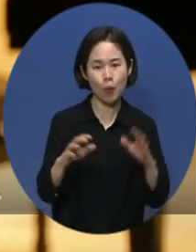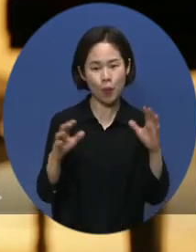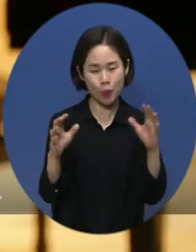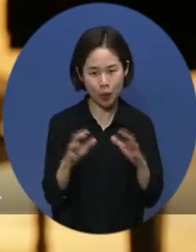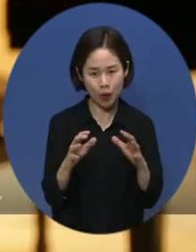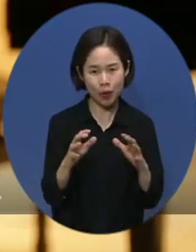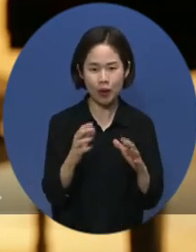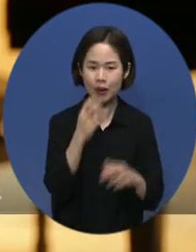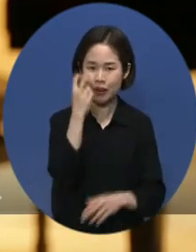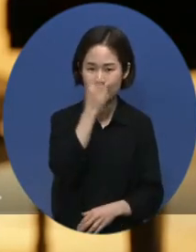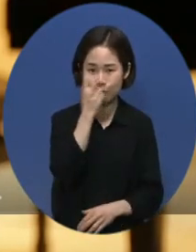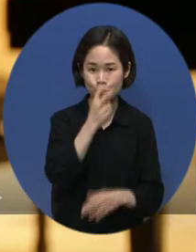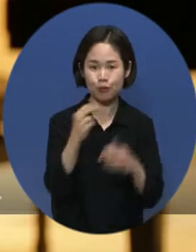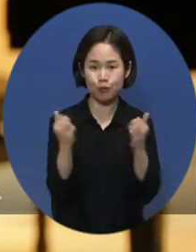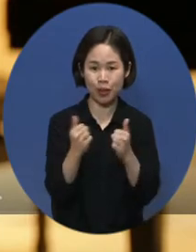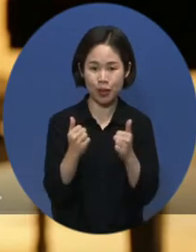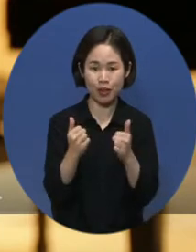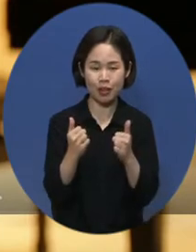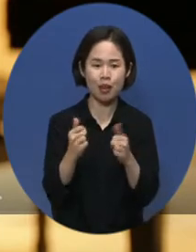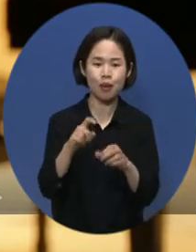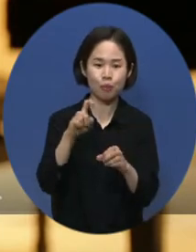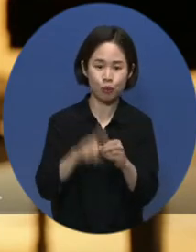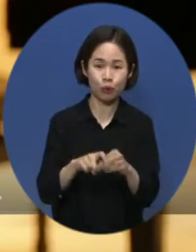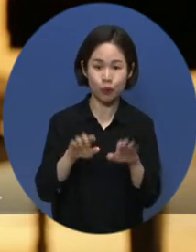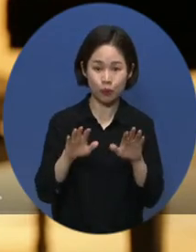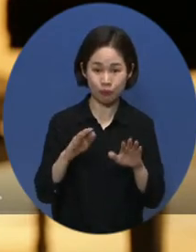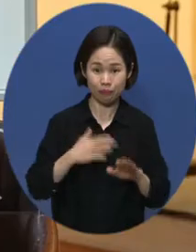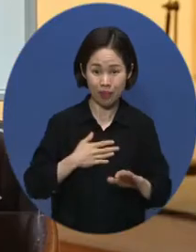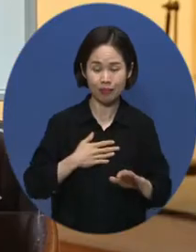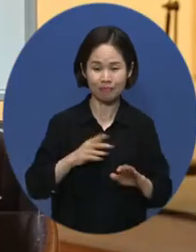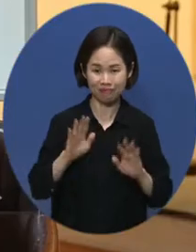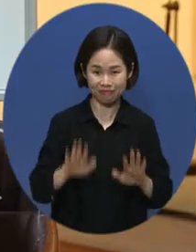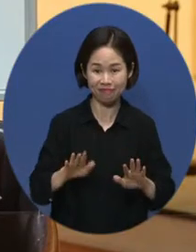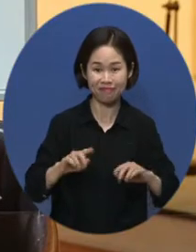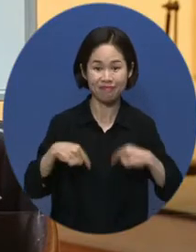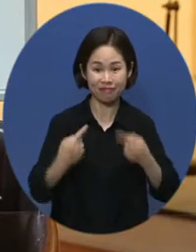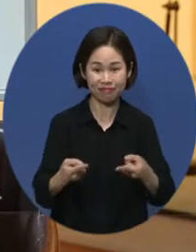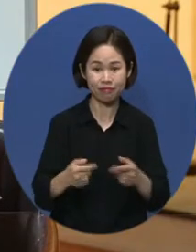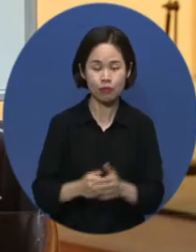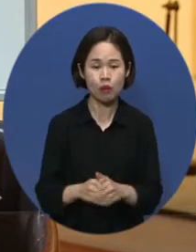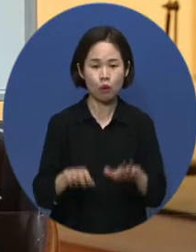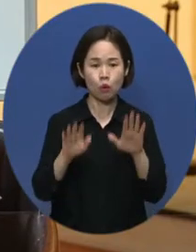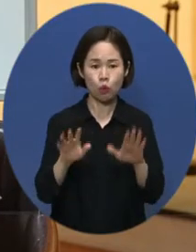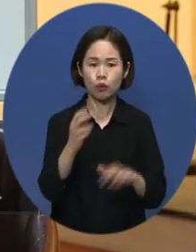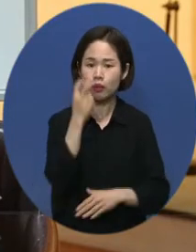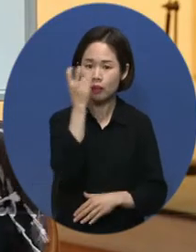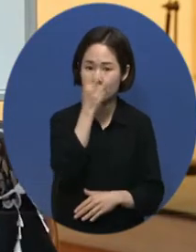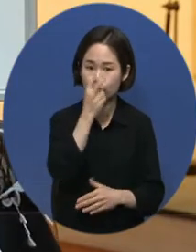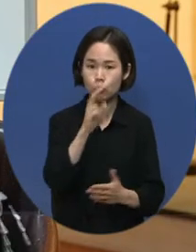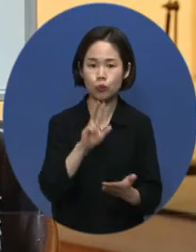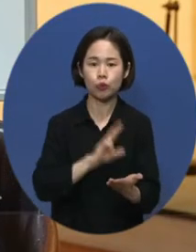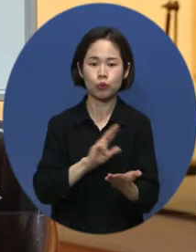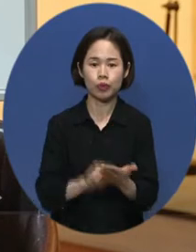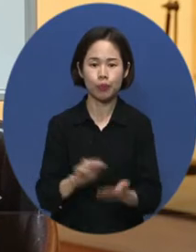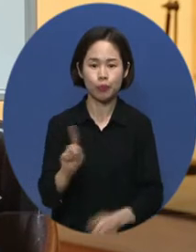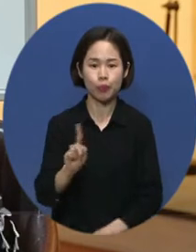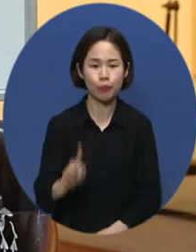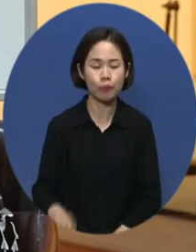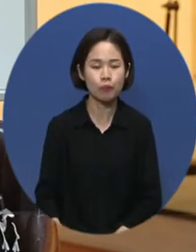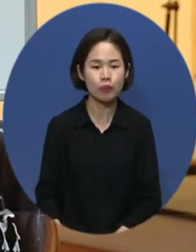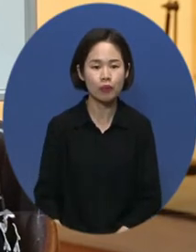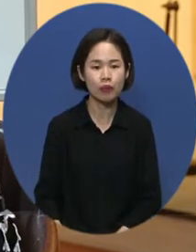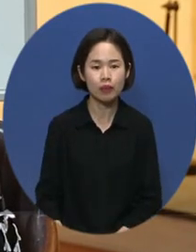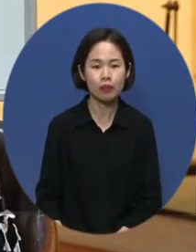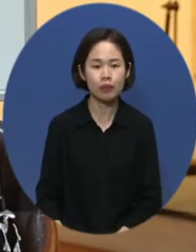감수 회의가 있어서 제가 여기 왔습니다. 오늘 감수할 내용의 주제는 어떤 건가요? 네, 올해는